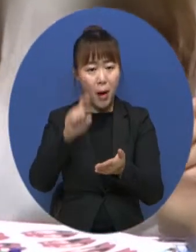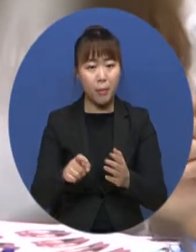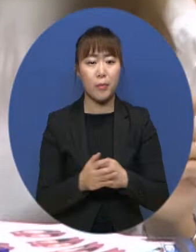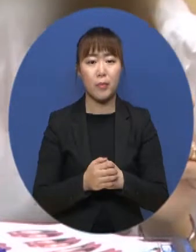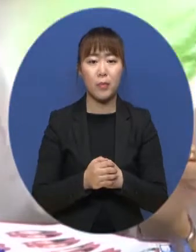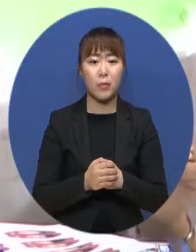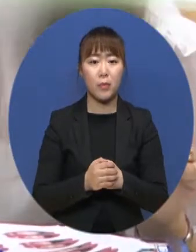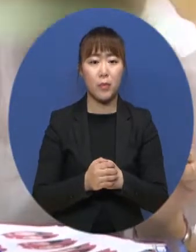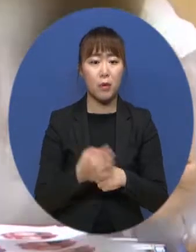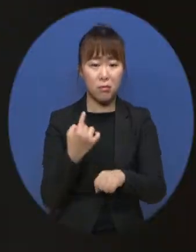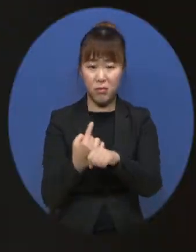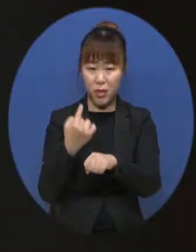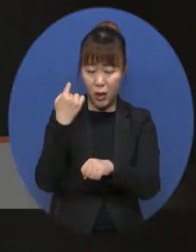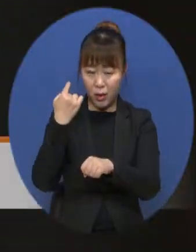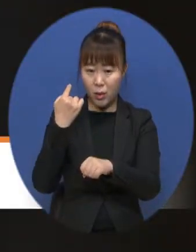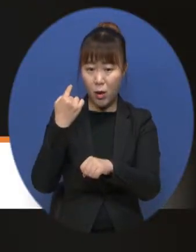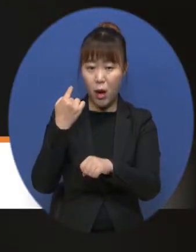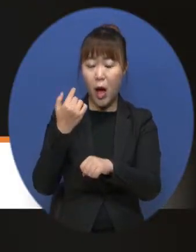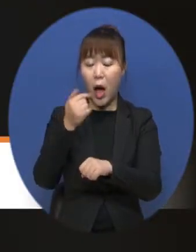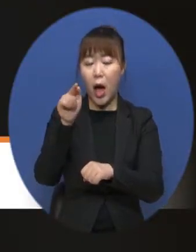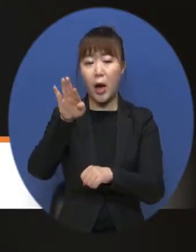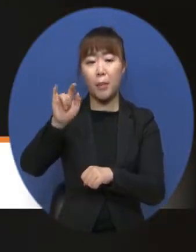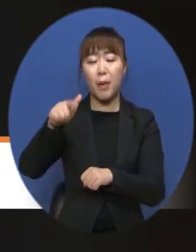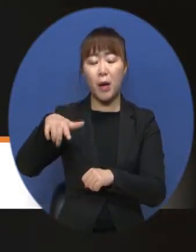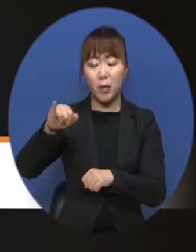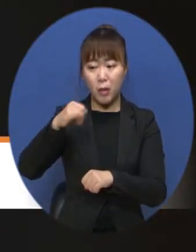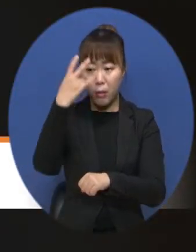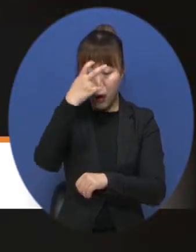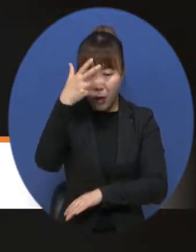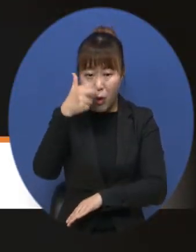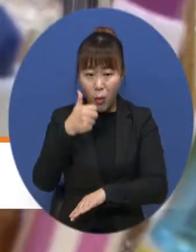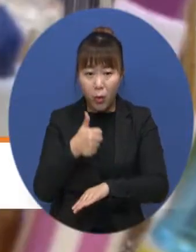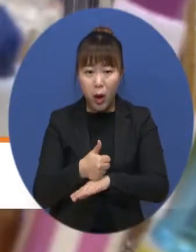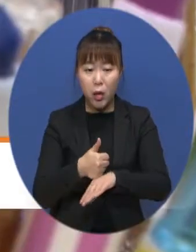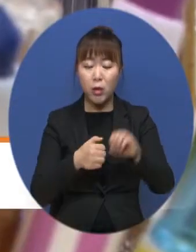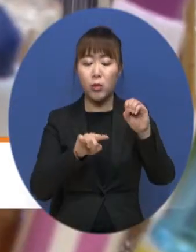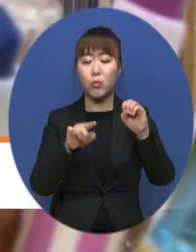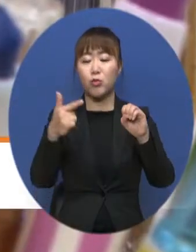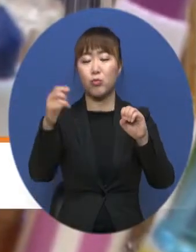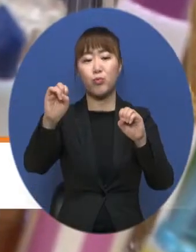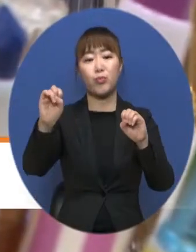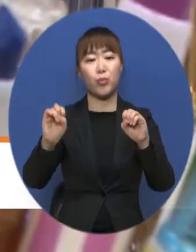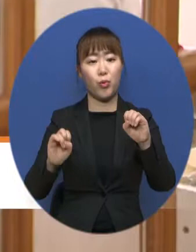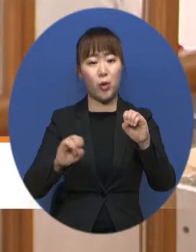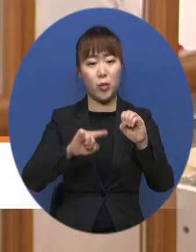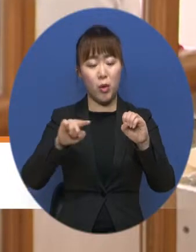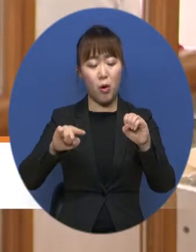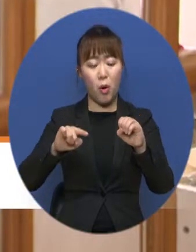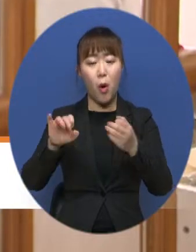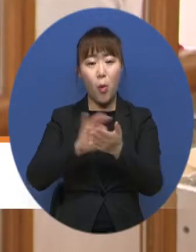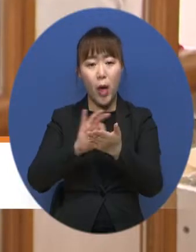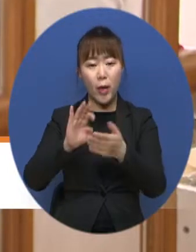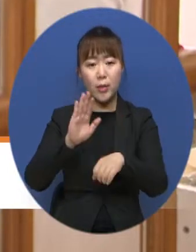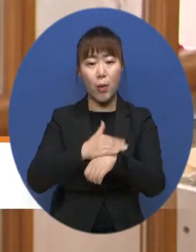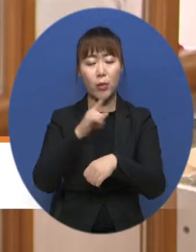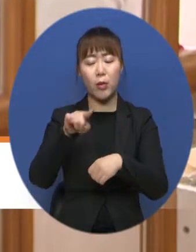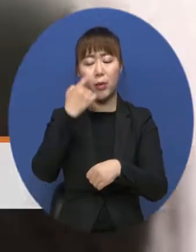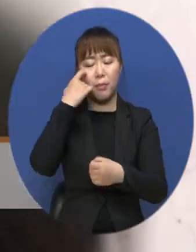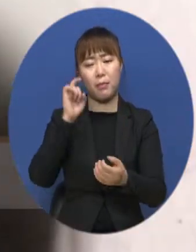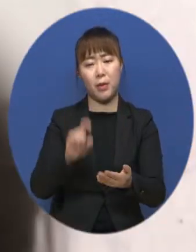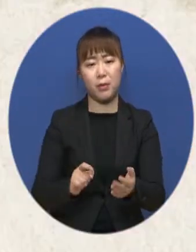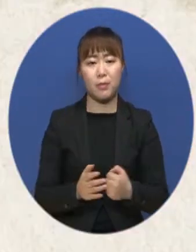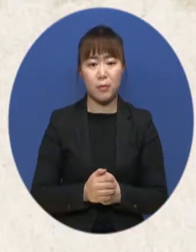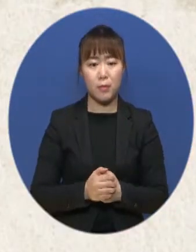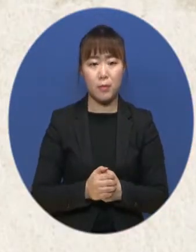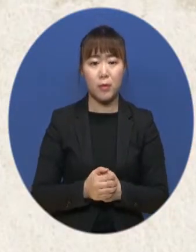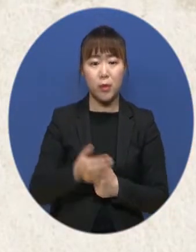지난해 하반기 어린이집 집중 점검 결과 조사 대상 중 0.6%에서 회계 부정이 발견됐습니다.